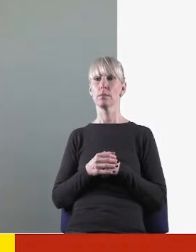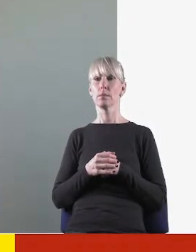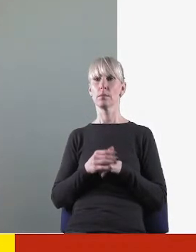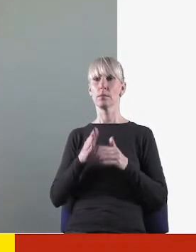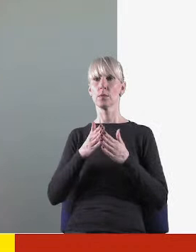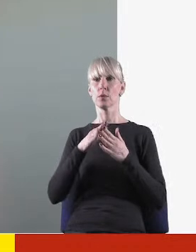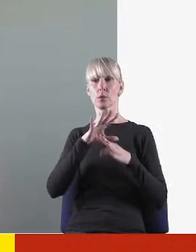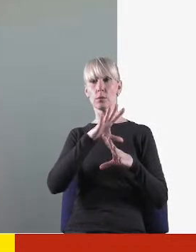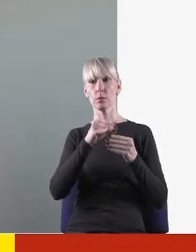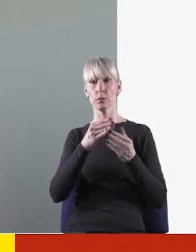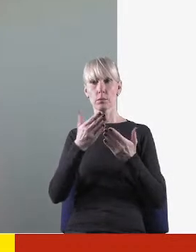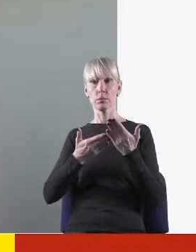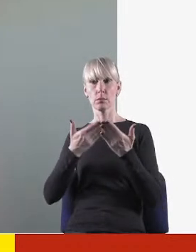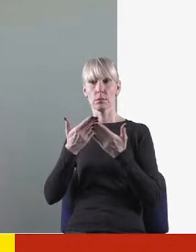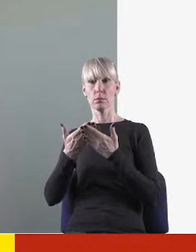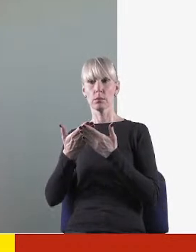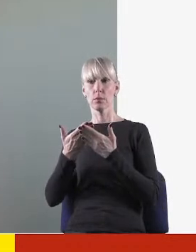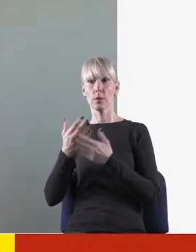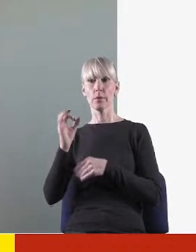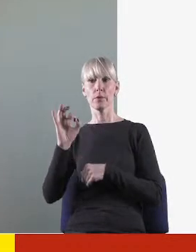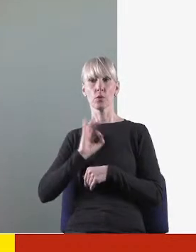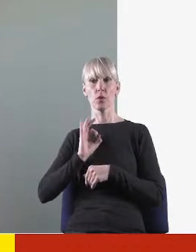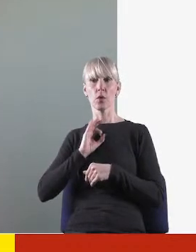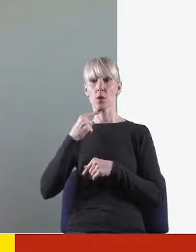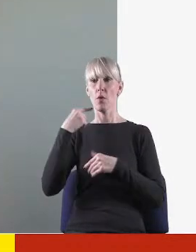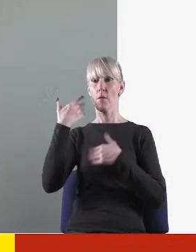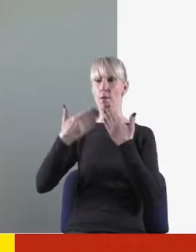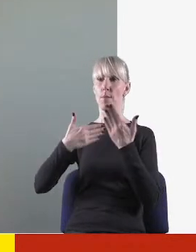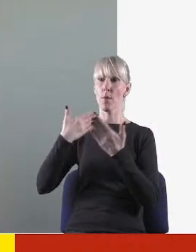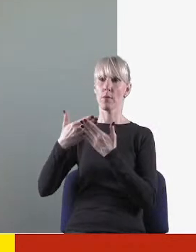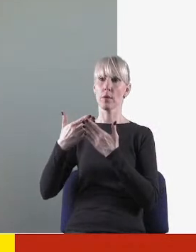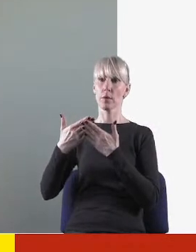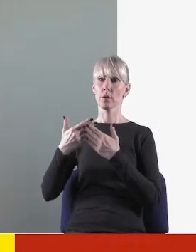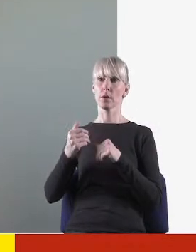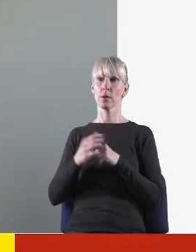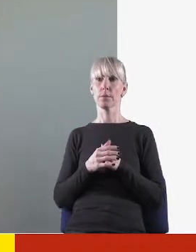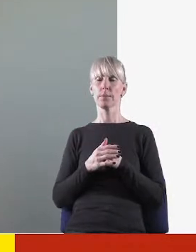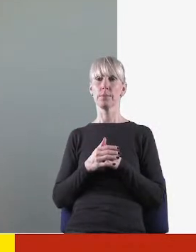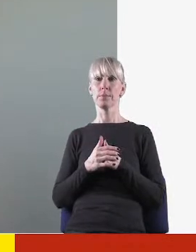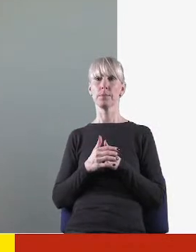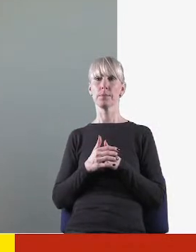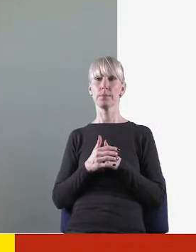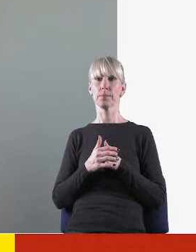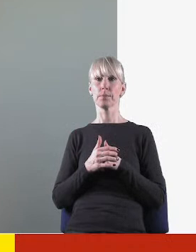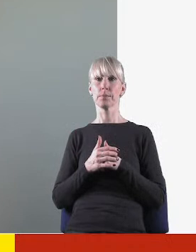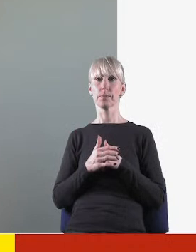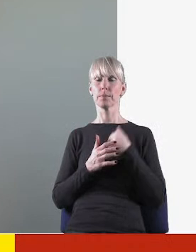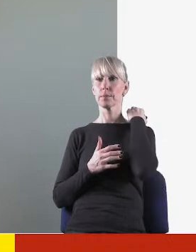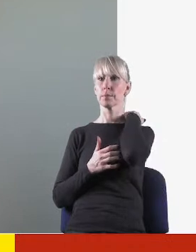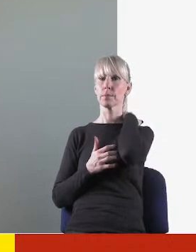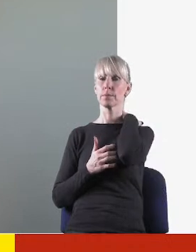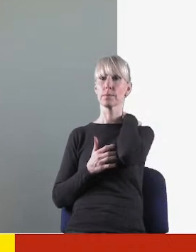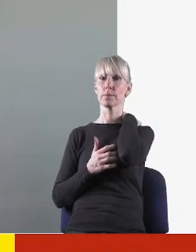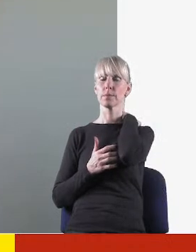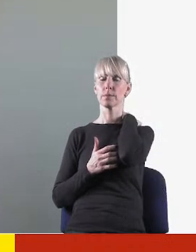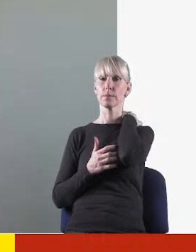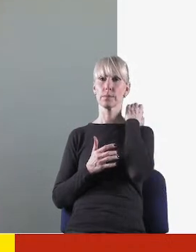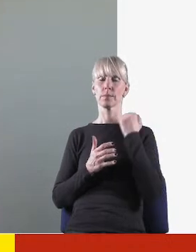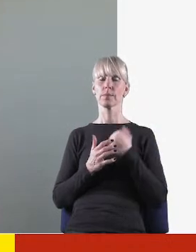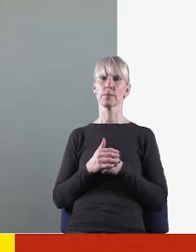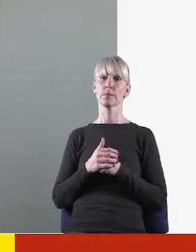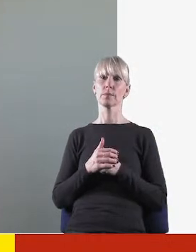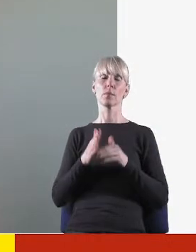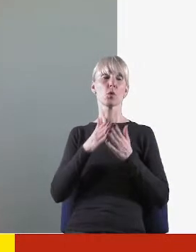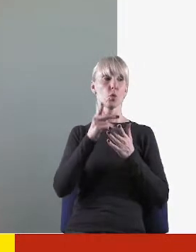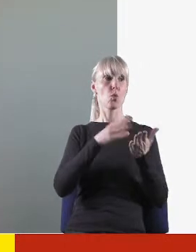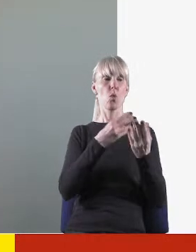dostrzegacie i jak to też w swoich wypowiedziach wyrażacie. Prosimy stąd o przesunięcie